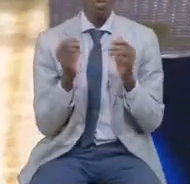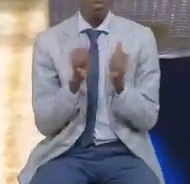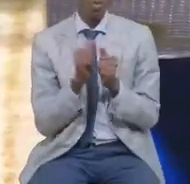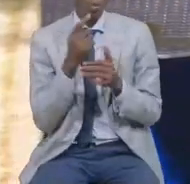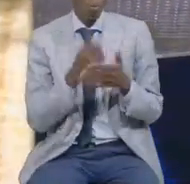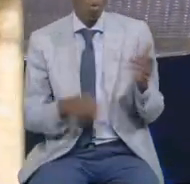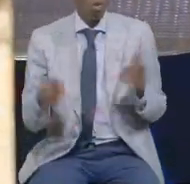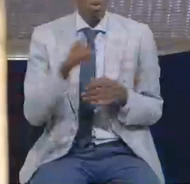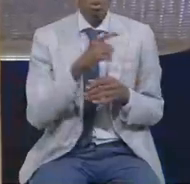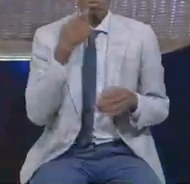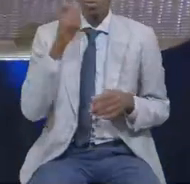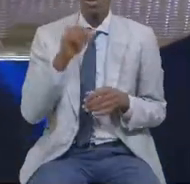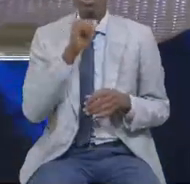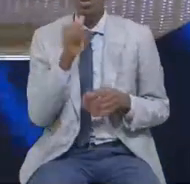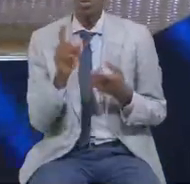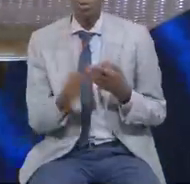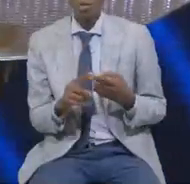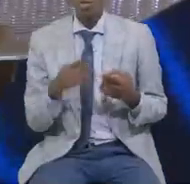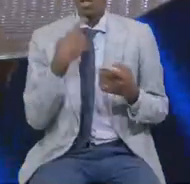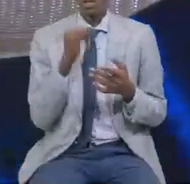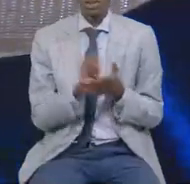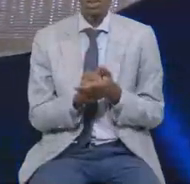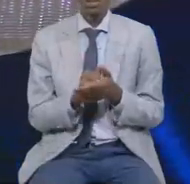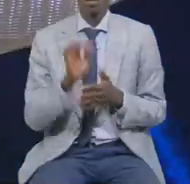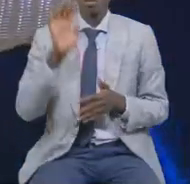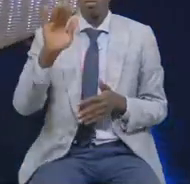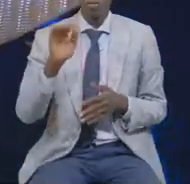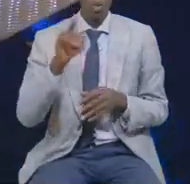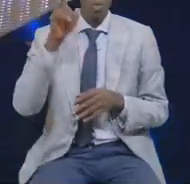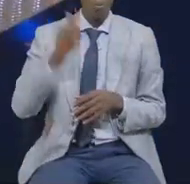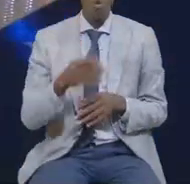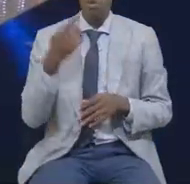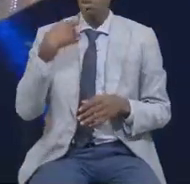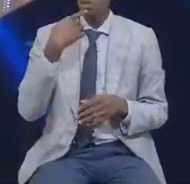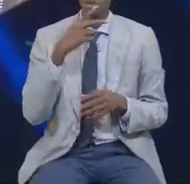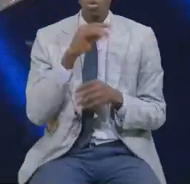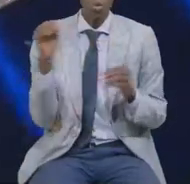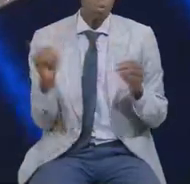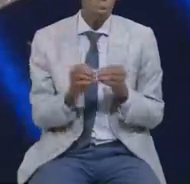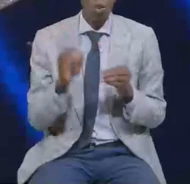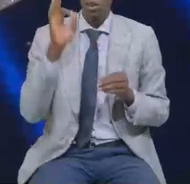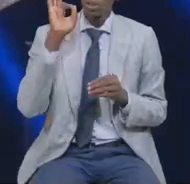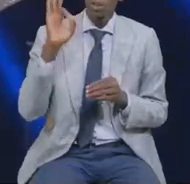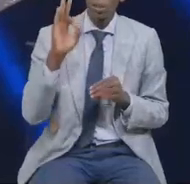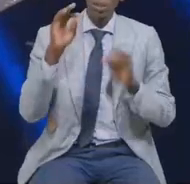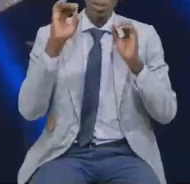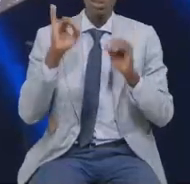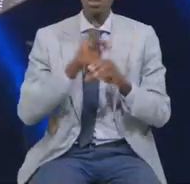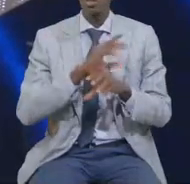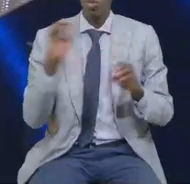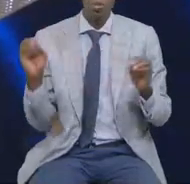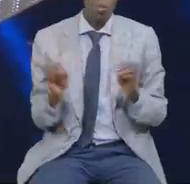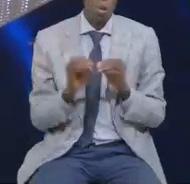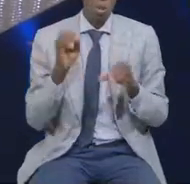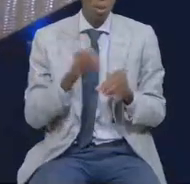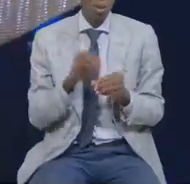lorsqu'on les menaçait de ne plus parler en ce nom-là, à partir de ce jour, de ne